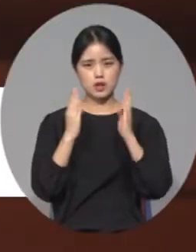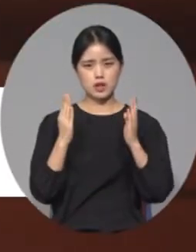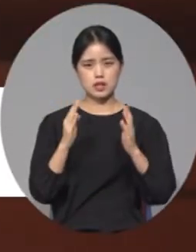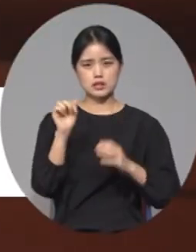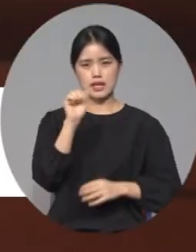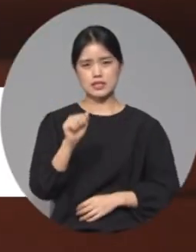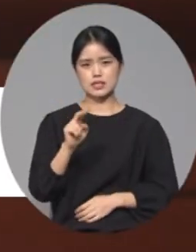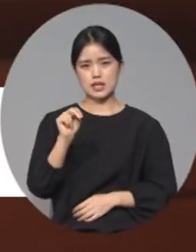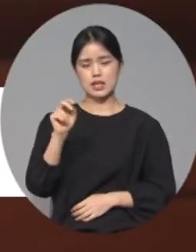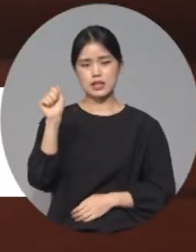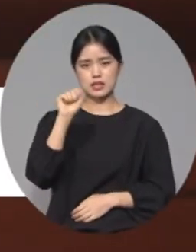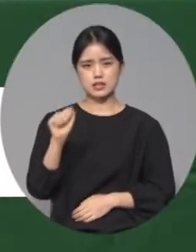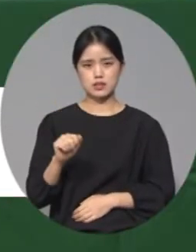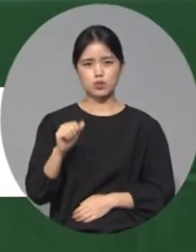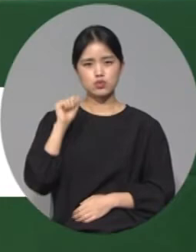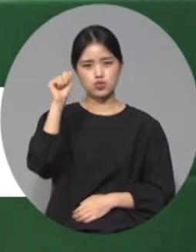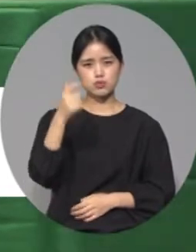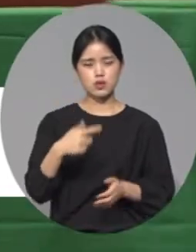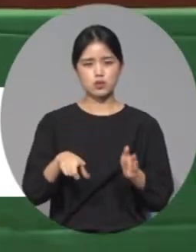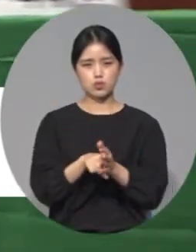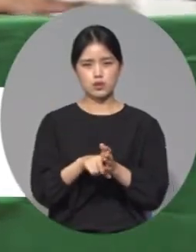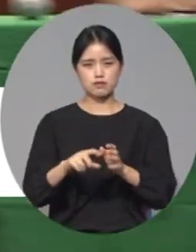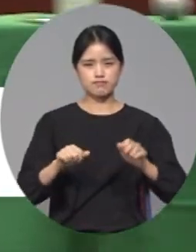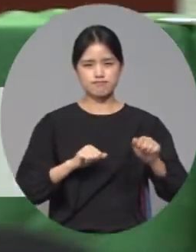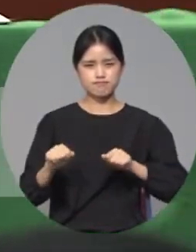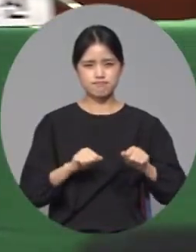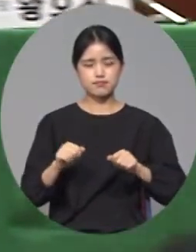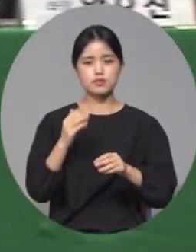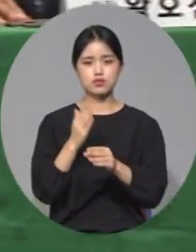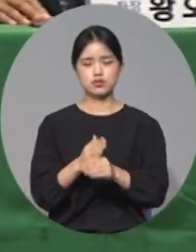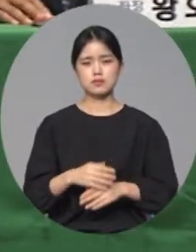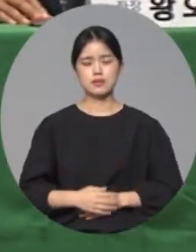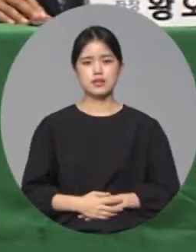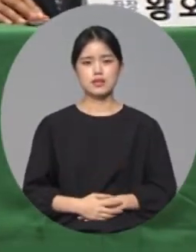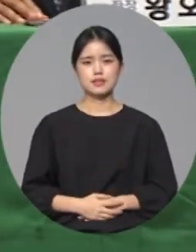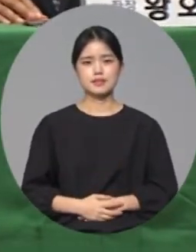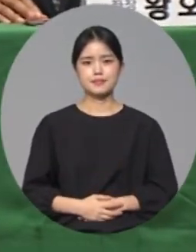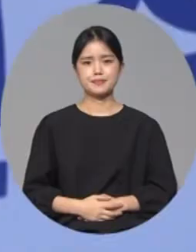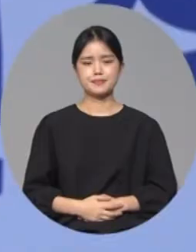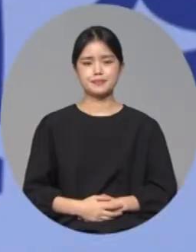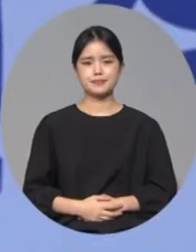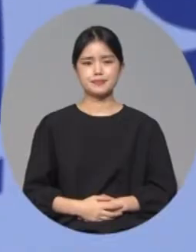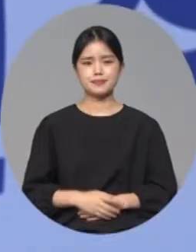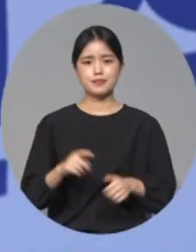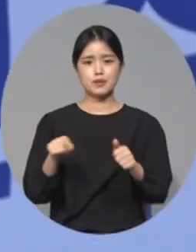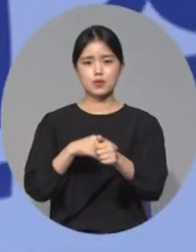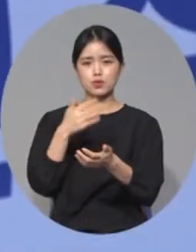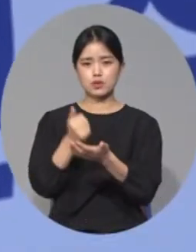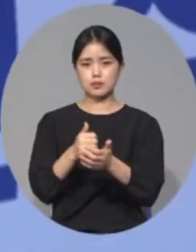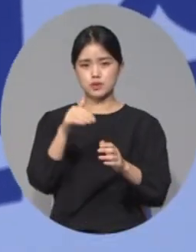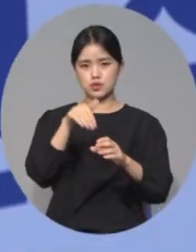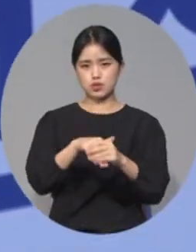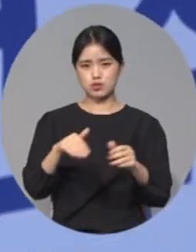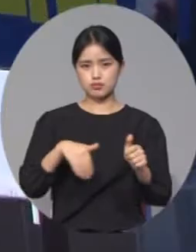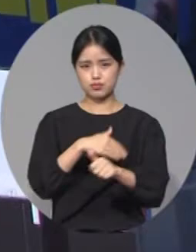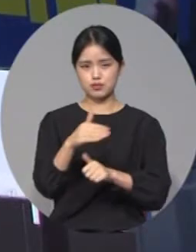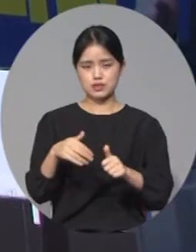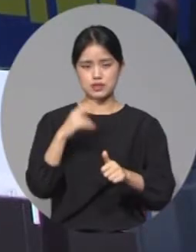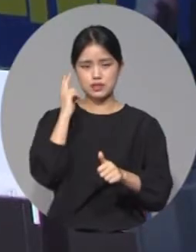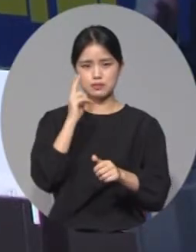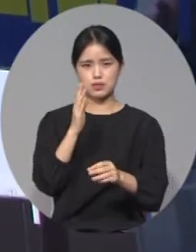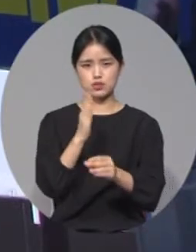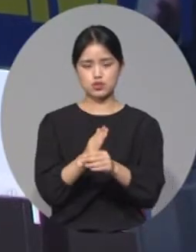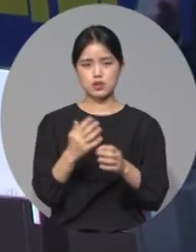등으로 출마를 위한 활발한 활동을 펼쳐오고 있습니다. 교육감 선거 분위기가 달아오르는 가운데